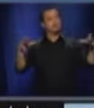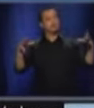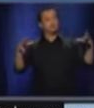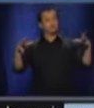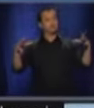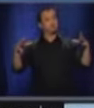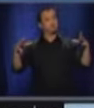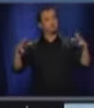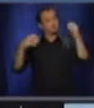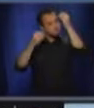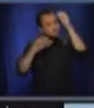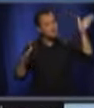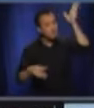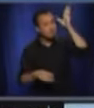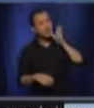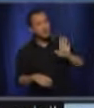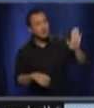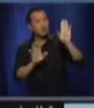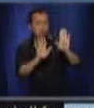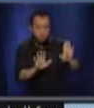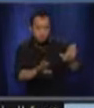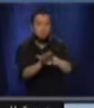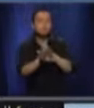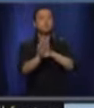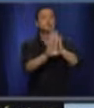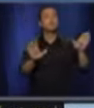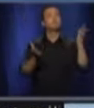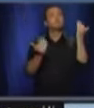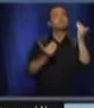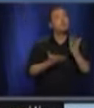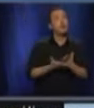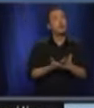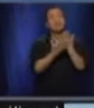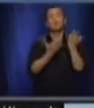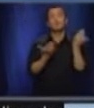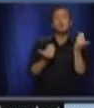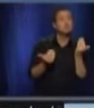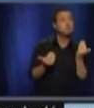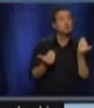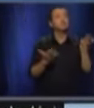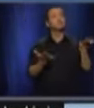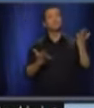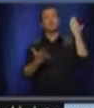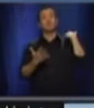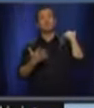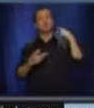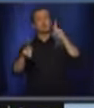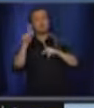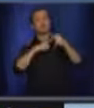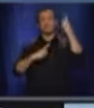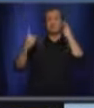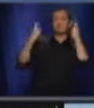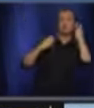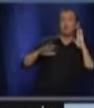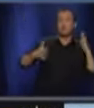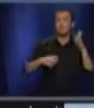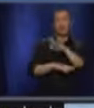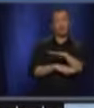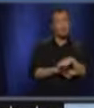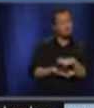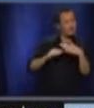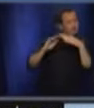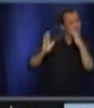qu'une personne qui vient donner un coup de main, par exemple, parce qu'on a eu beaucoup de questions là, sur ça, par exemple, avec les enfants ou à la